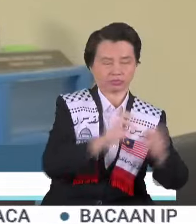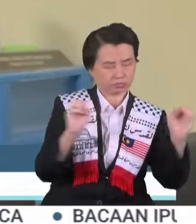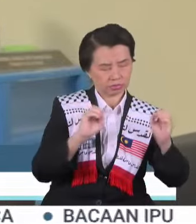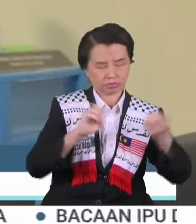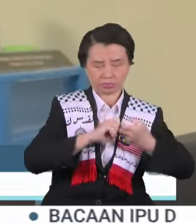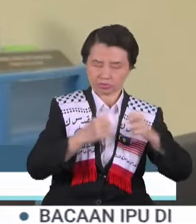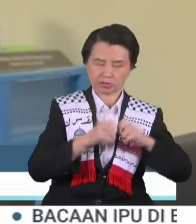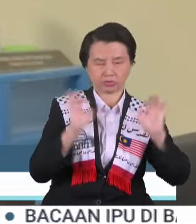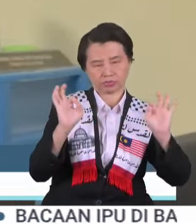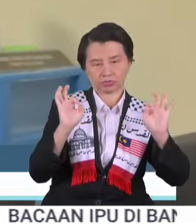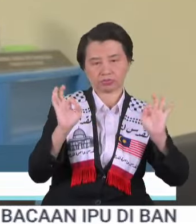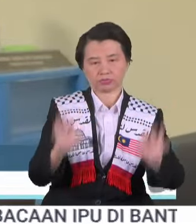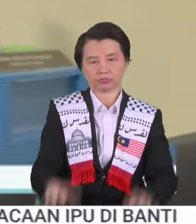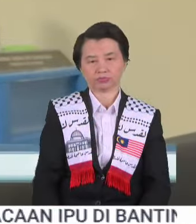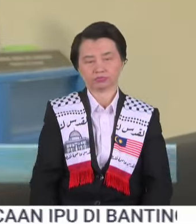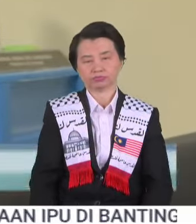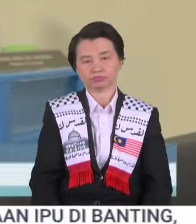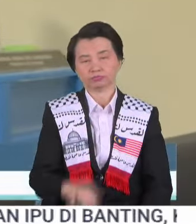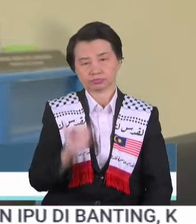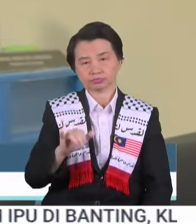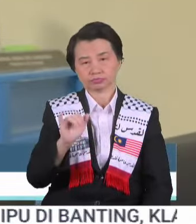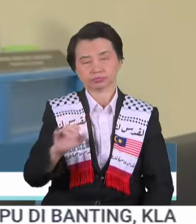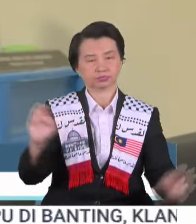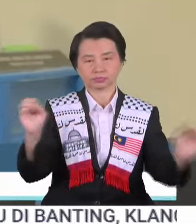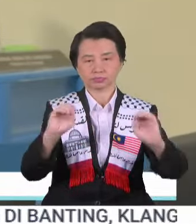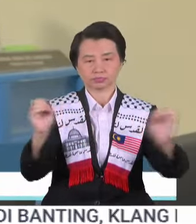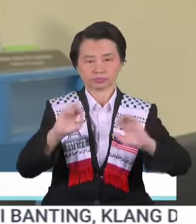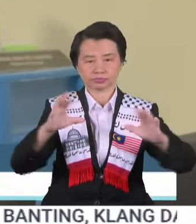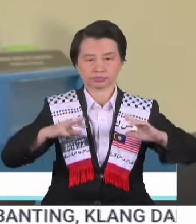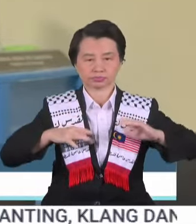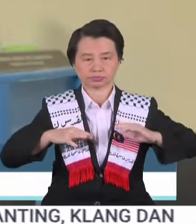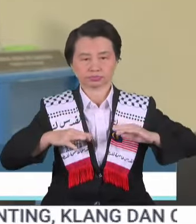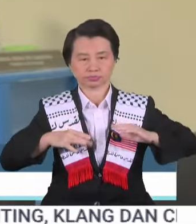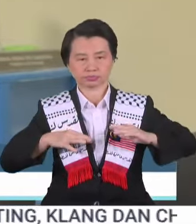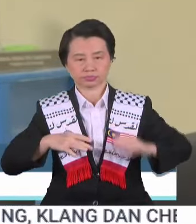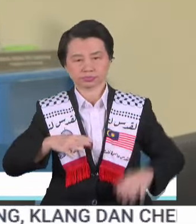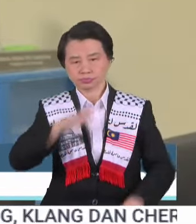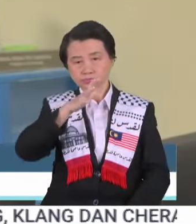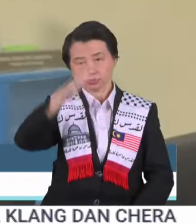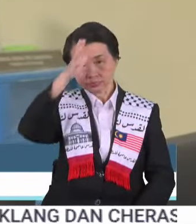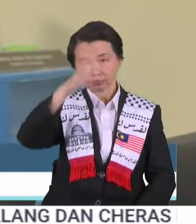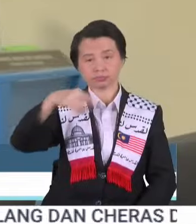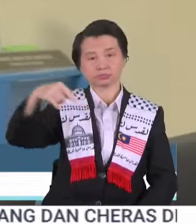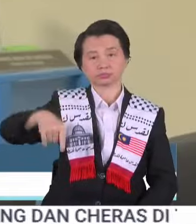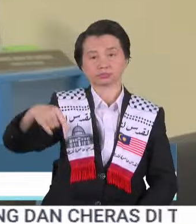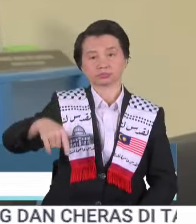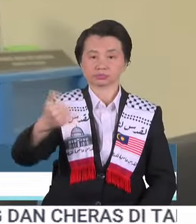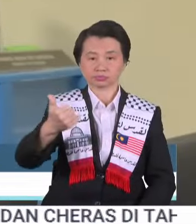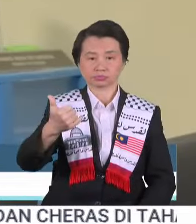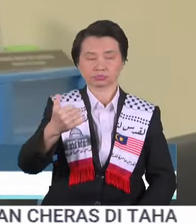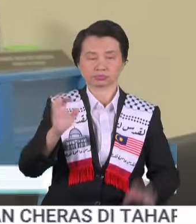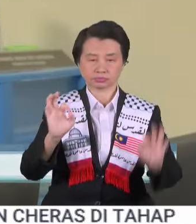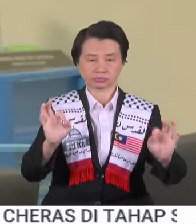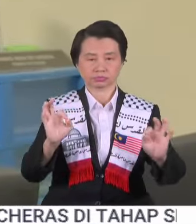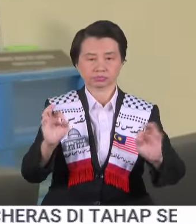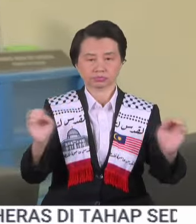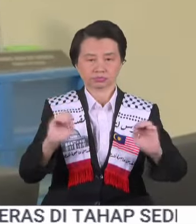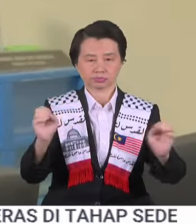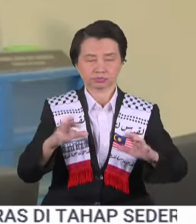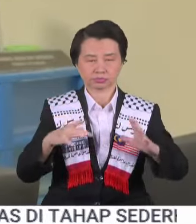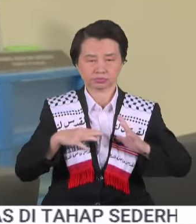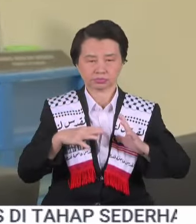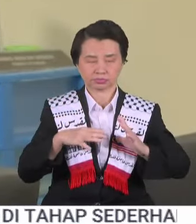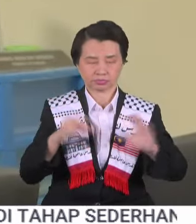saya memang tak bercuti. Kedua ibu bapa pun memang dah tak ada kan. Sejak dia orang tak ada, memang tak cuti